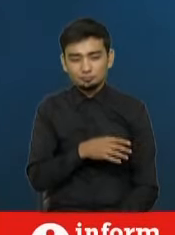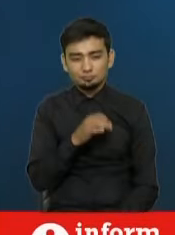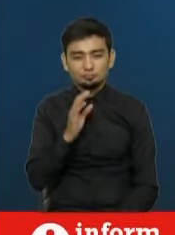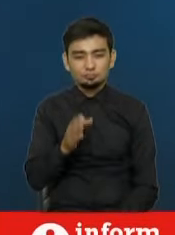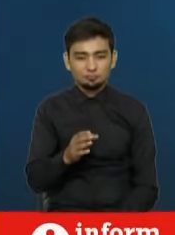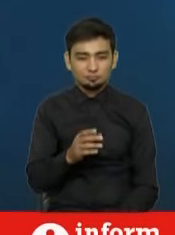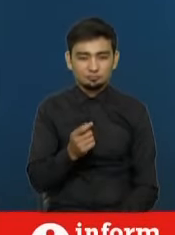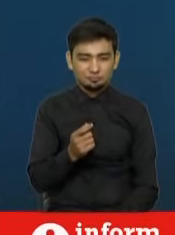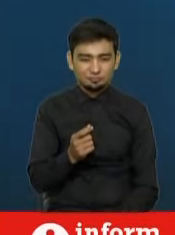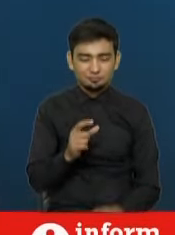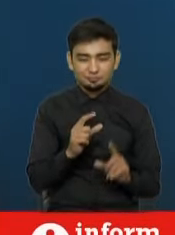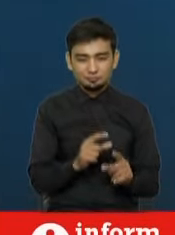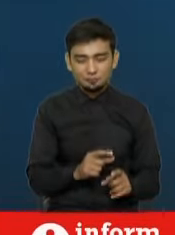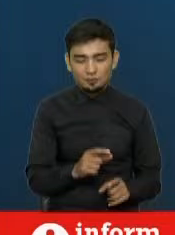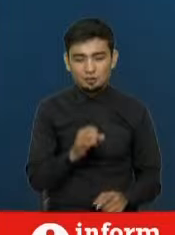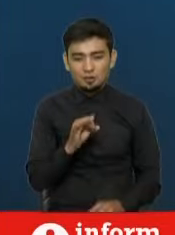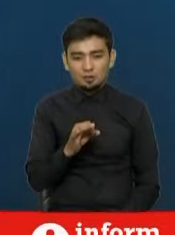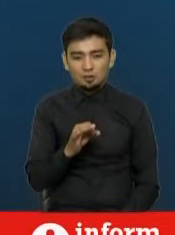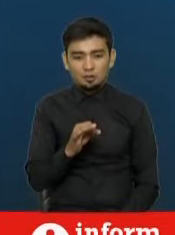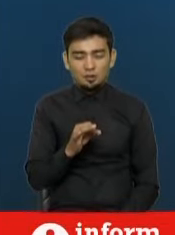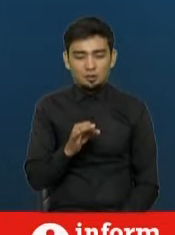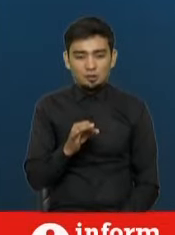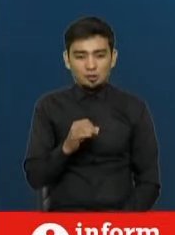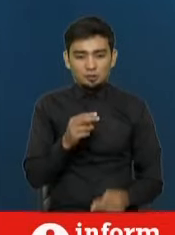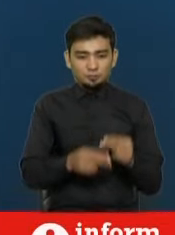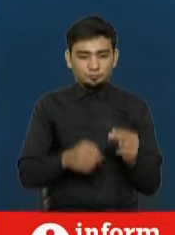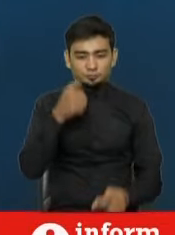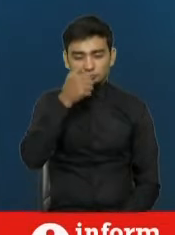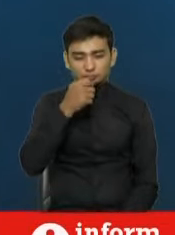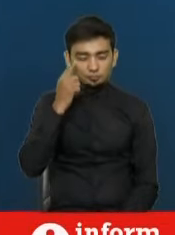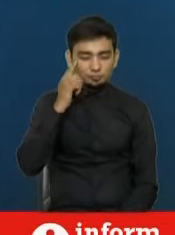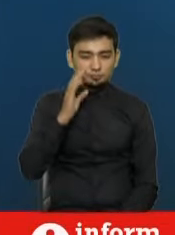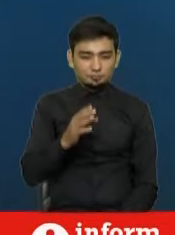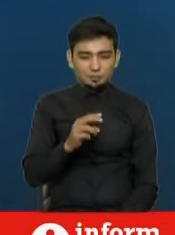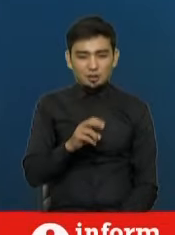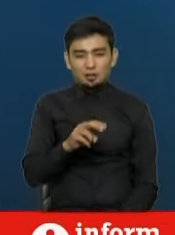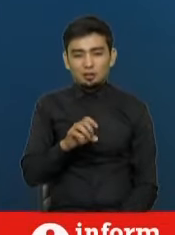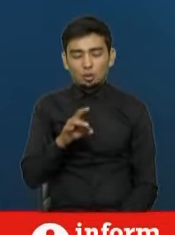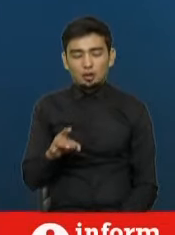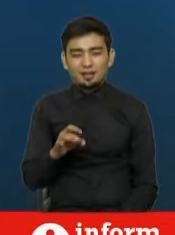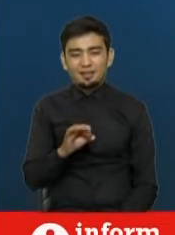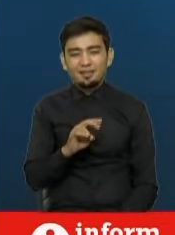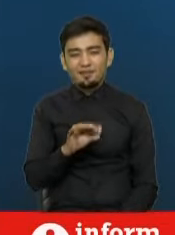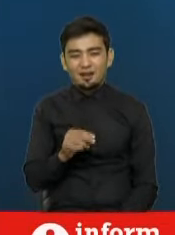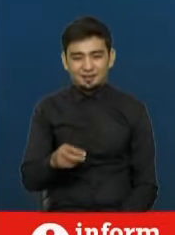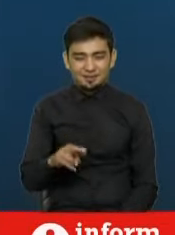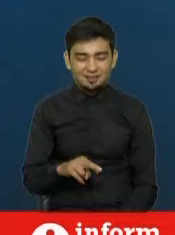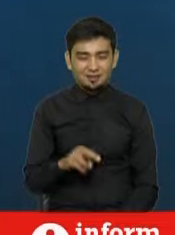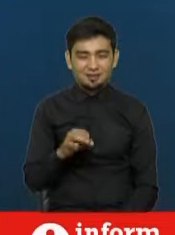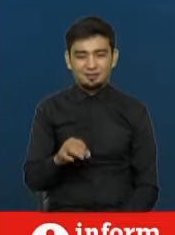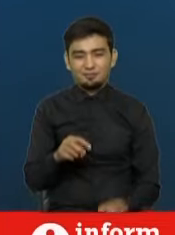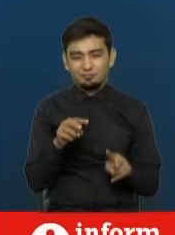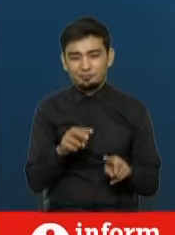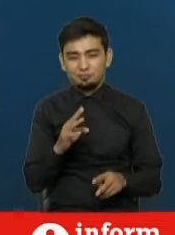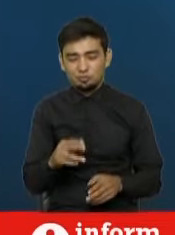будет немножечко снижена. И, думаю, к концу года уже как бы коридор инфляции регулируемых услуг будут в